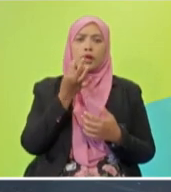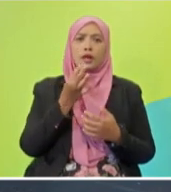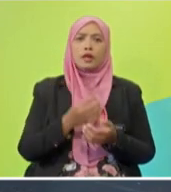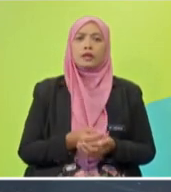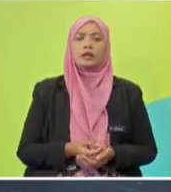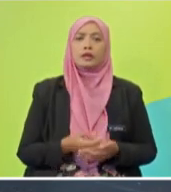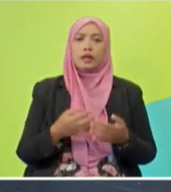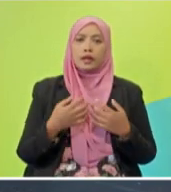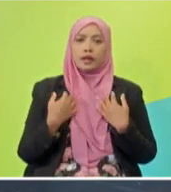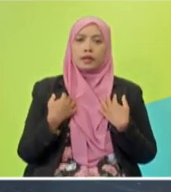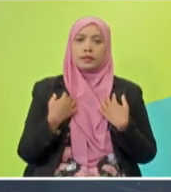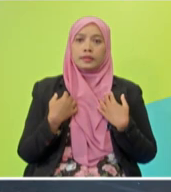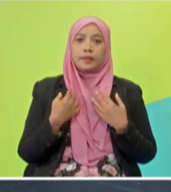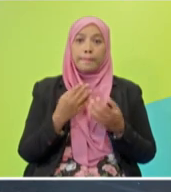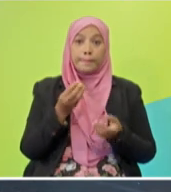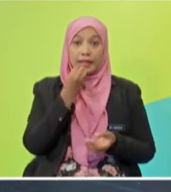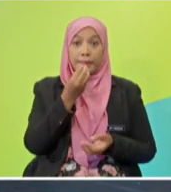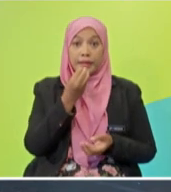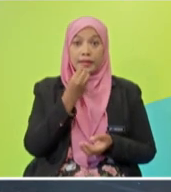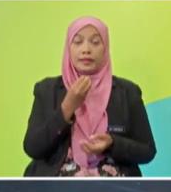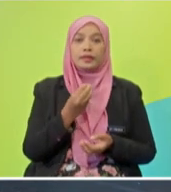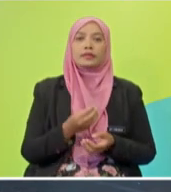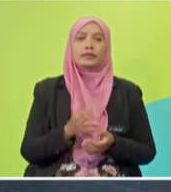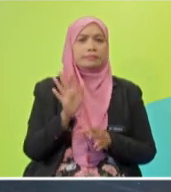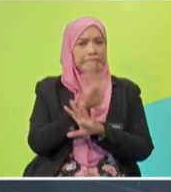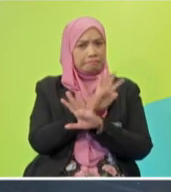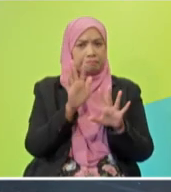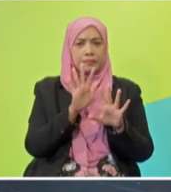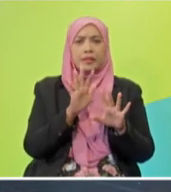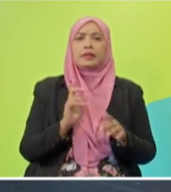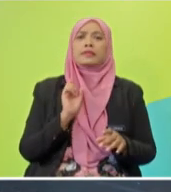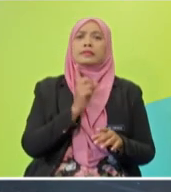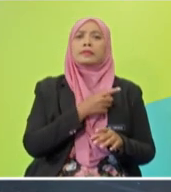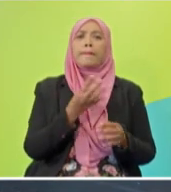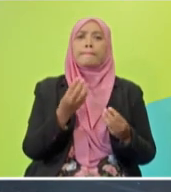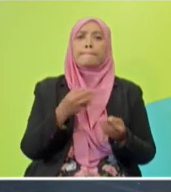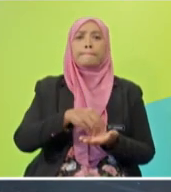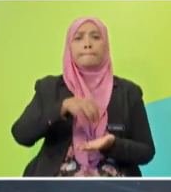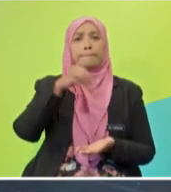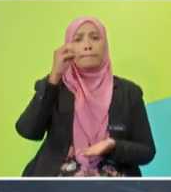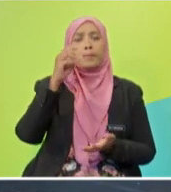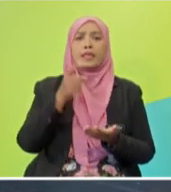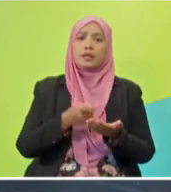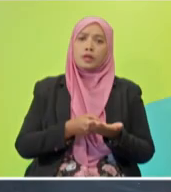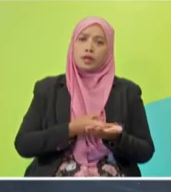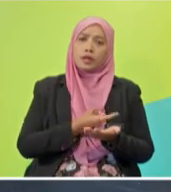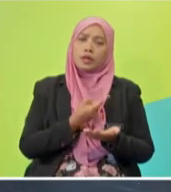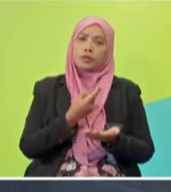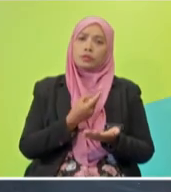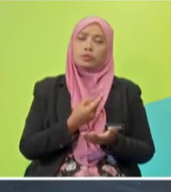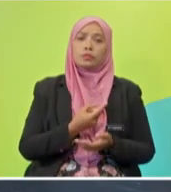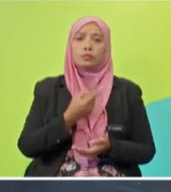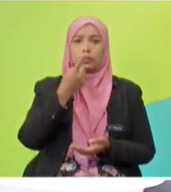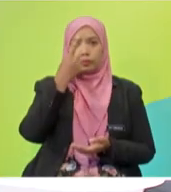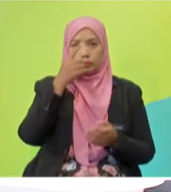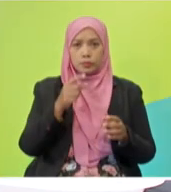Tak ada, tapi hari ini kita nak belajar sesuatu yang sungguh-sungguh menarik menggunakan bahan-bahan atas ni. Wow,